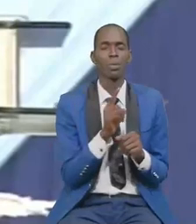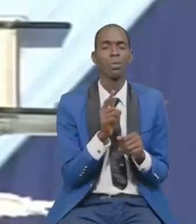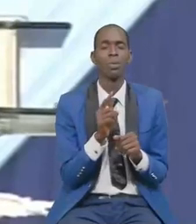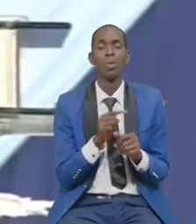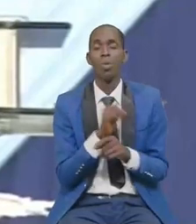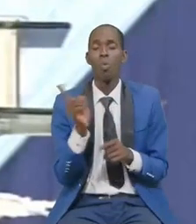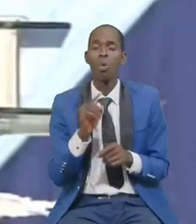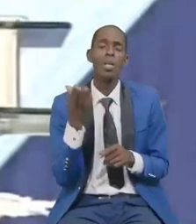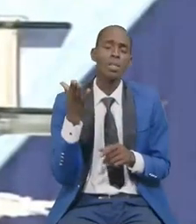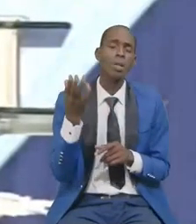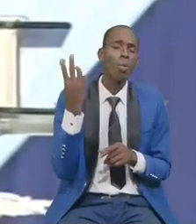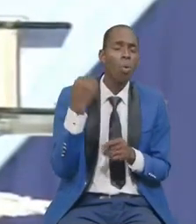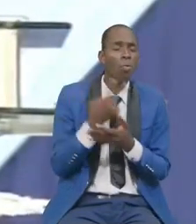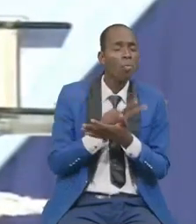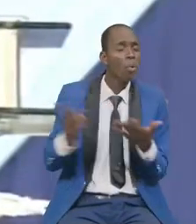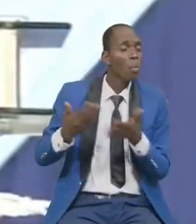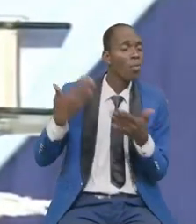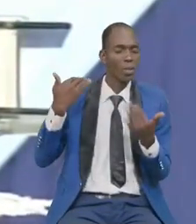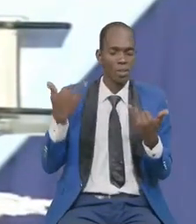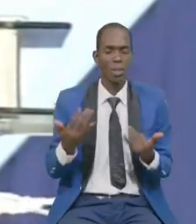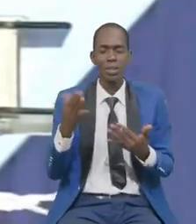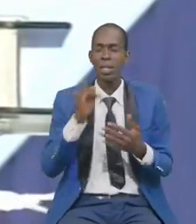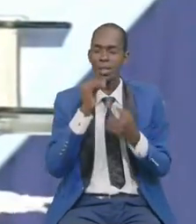avant, il y aura le succès à partir d'aujourd'hui.